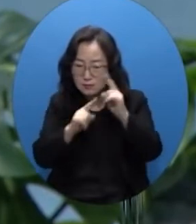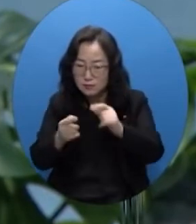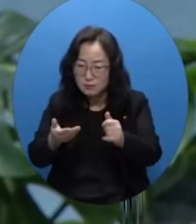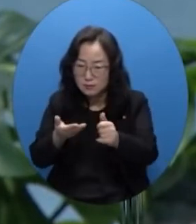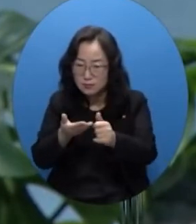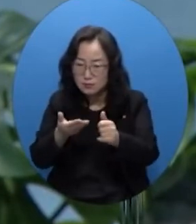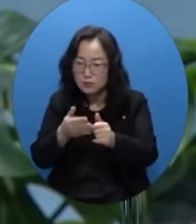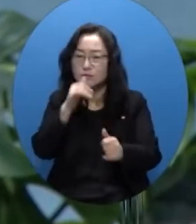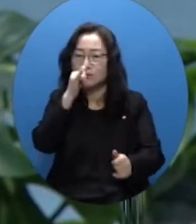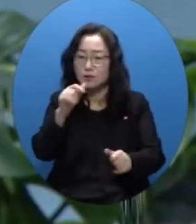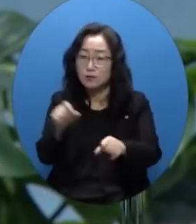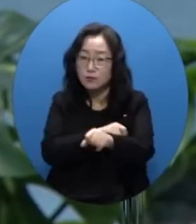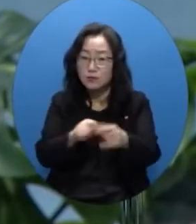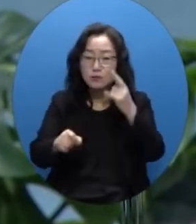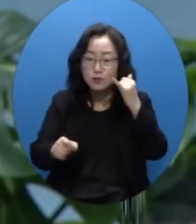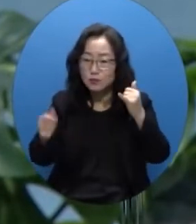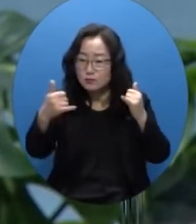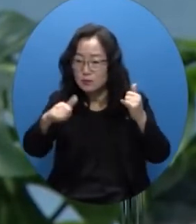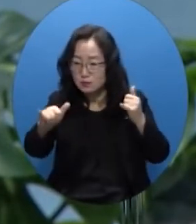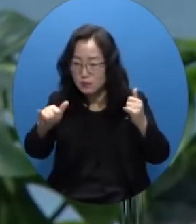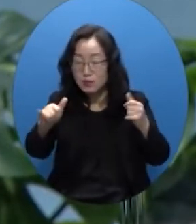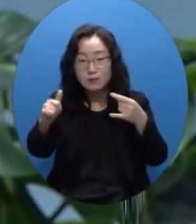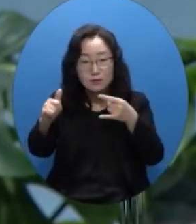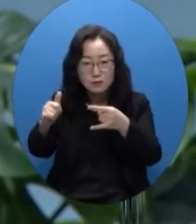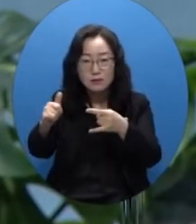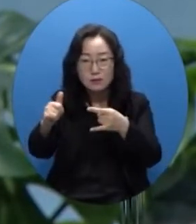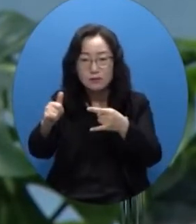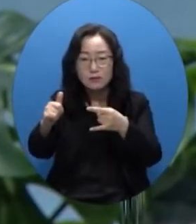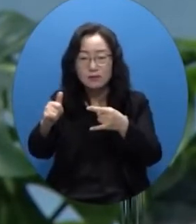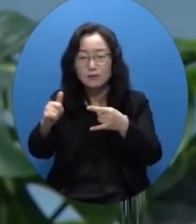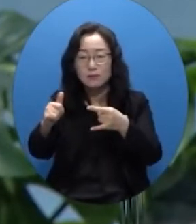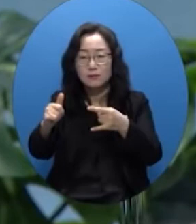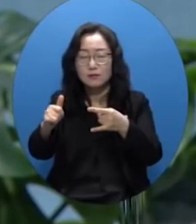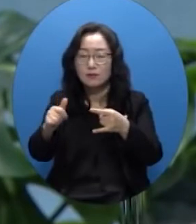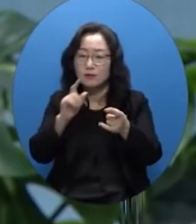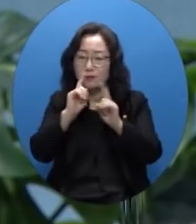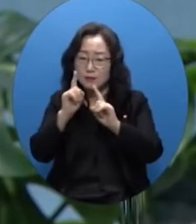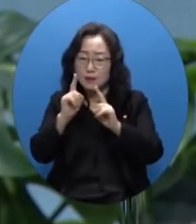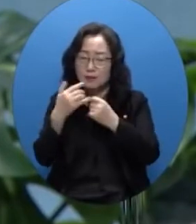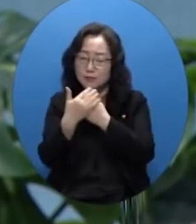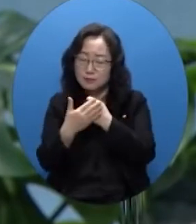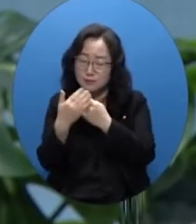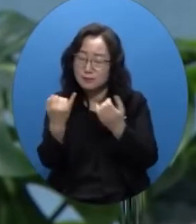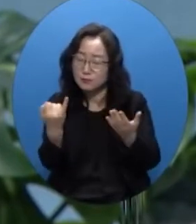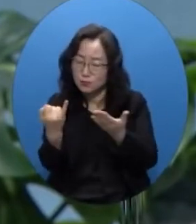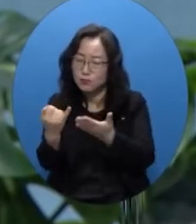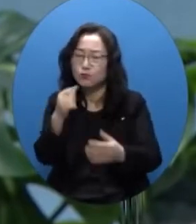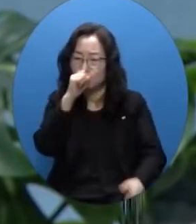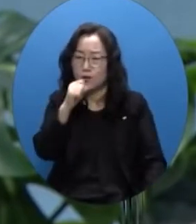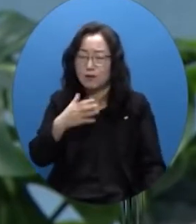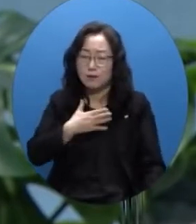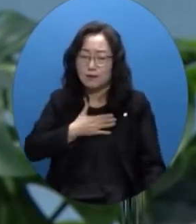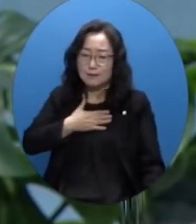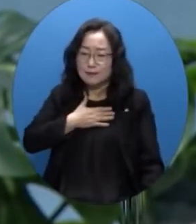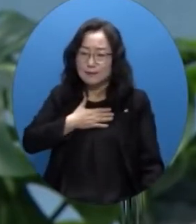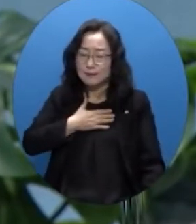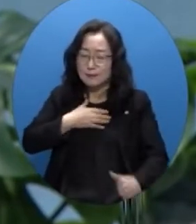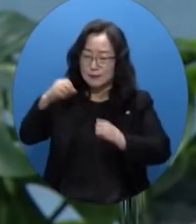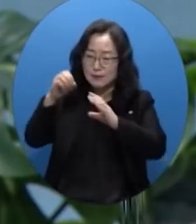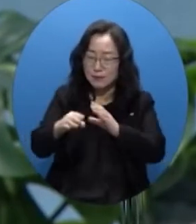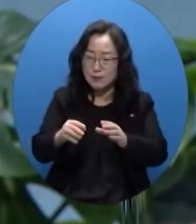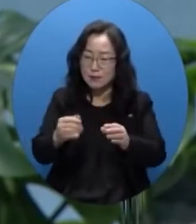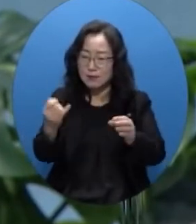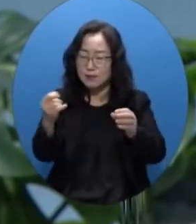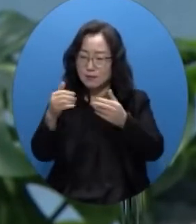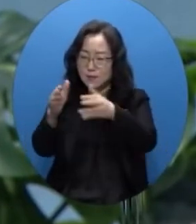특별히 부모님들은 자녀들에게 말을 덕수 럽게 해야 됩니다 내 감정을 담아서 얘기하면